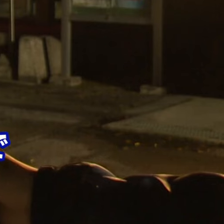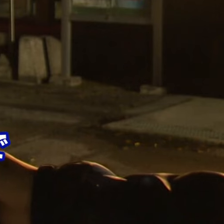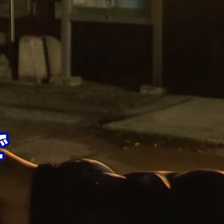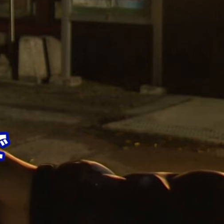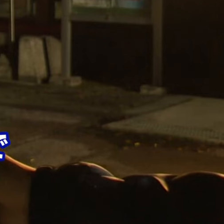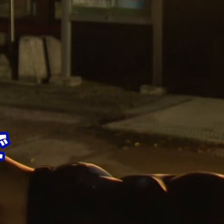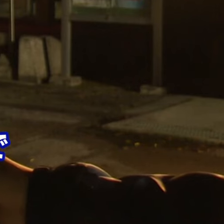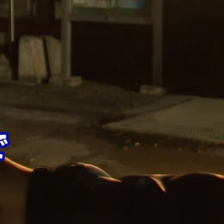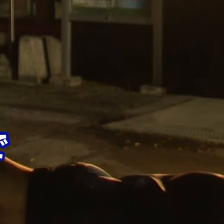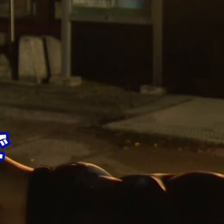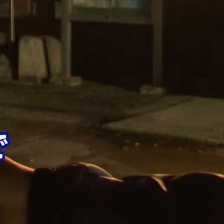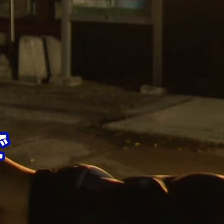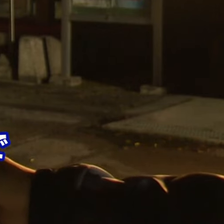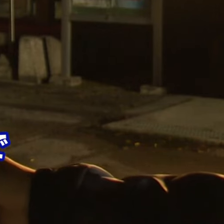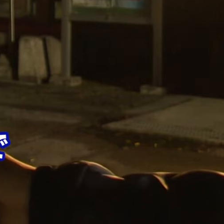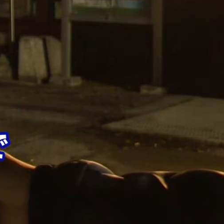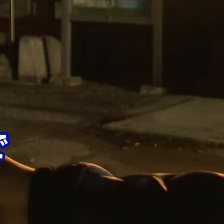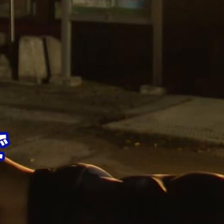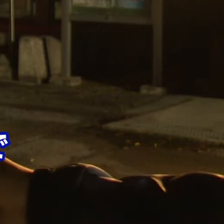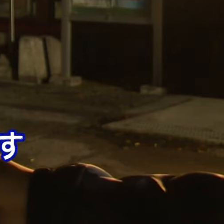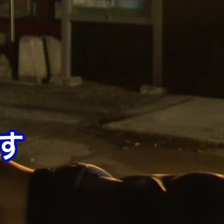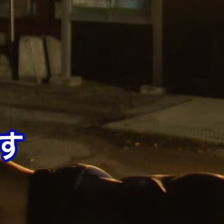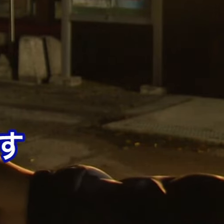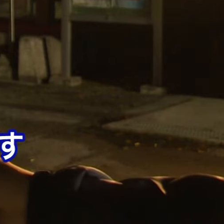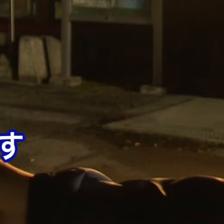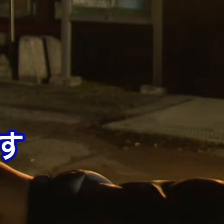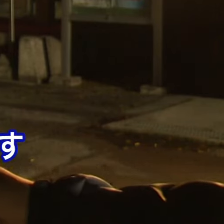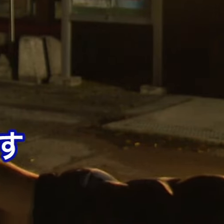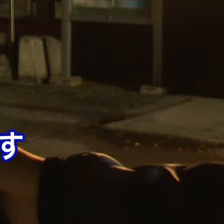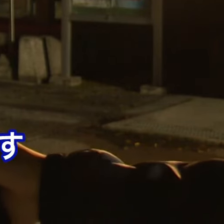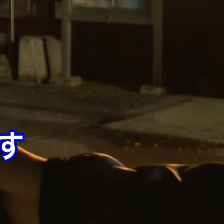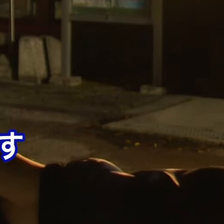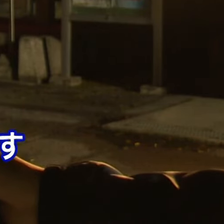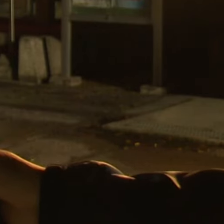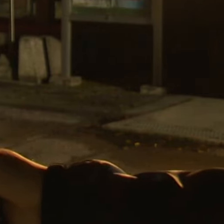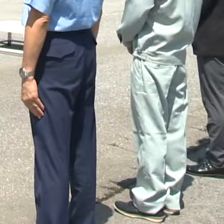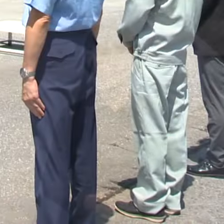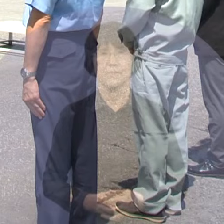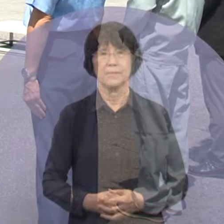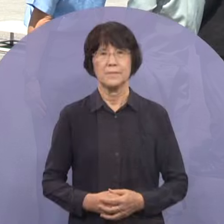で記録が残せるよう頑張ってほしいと思っています。